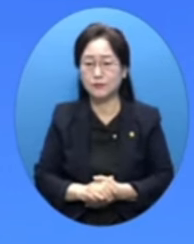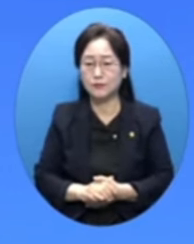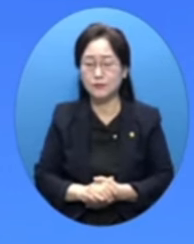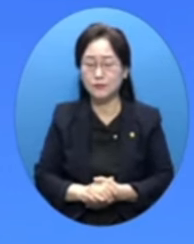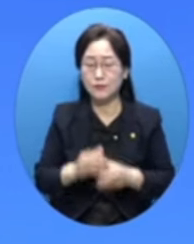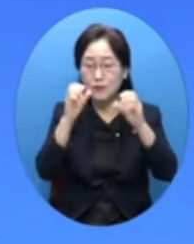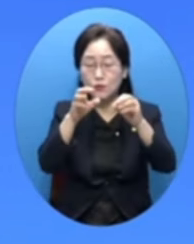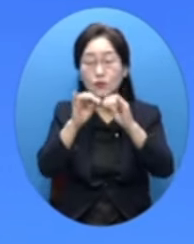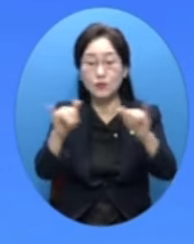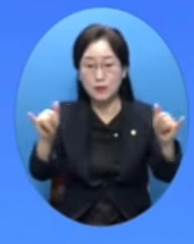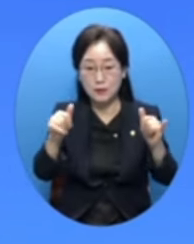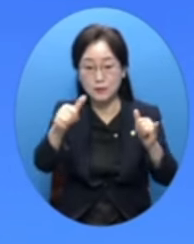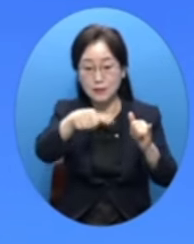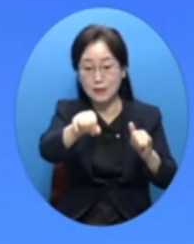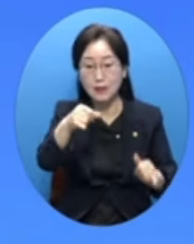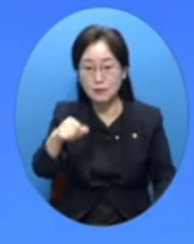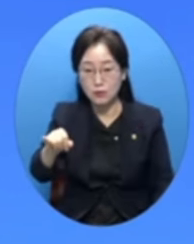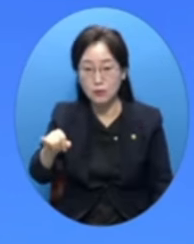선교사님 자녀들이